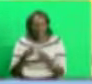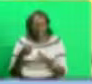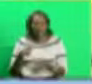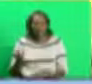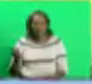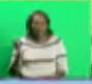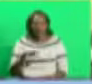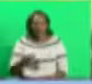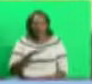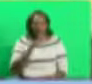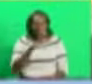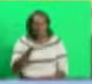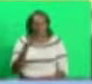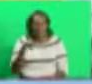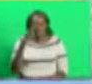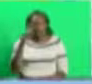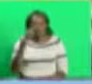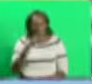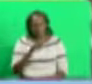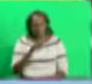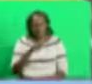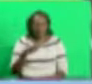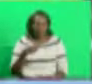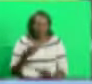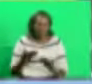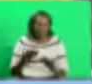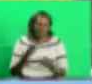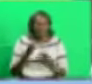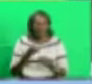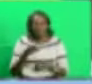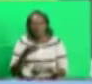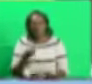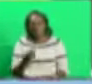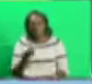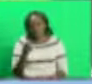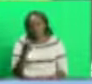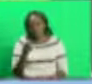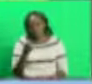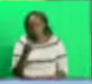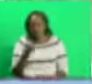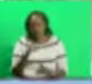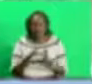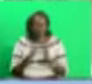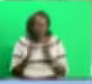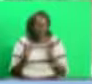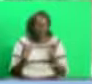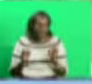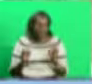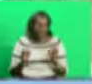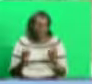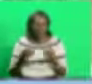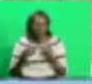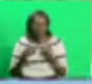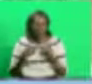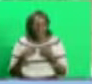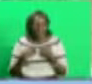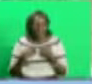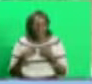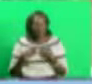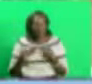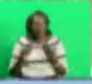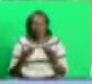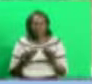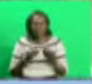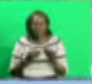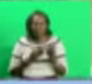rangi. Ile kitu umenipesa hapo either ni ya players huwa inanipea expansion there before. Niko na very high order yenye